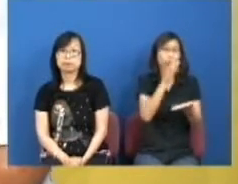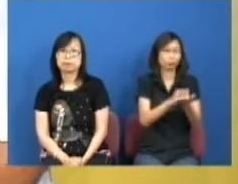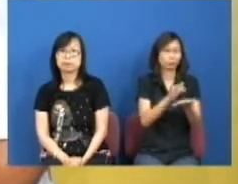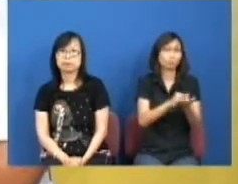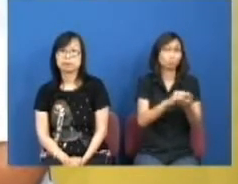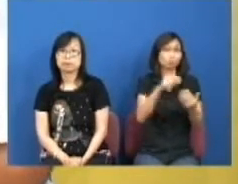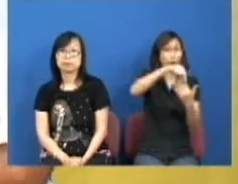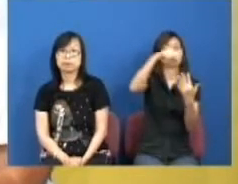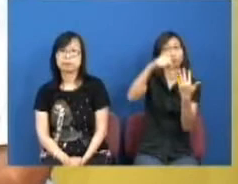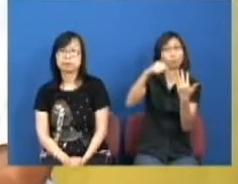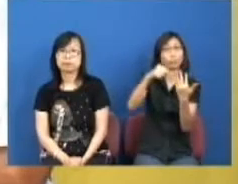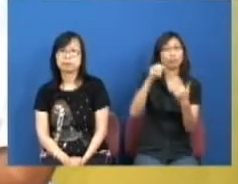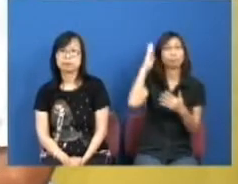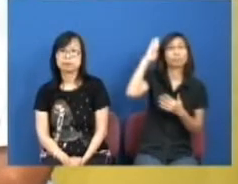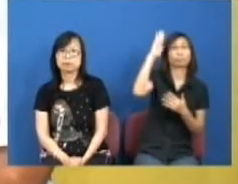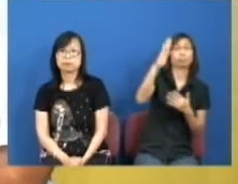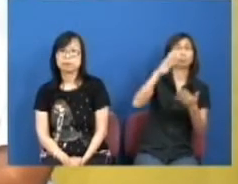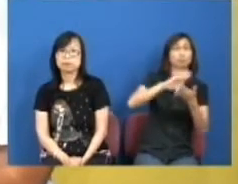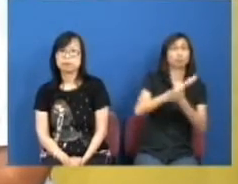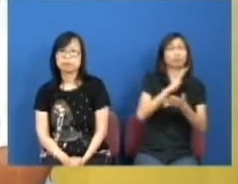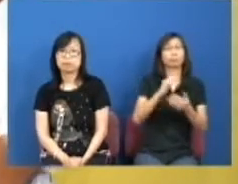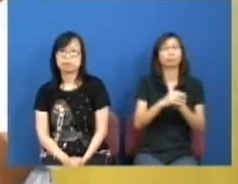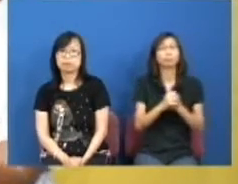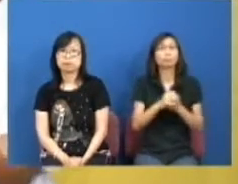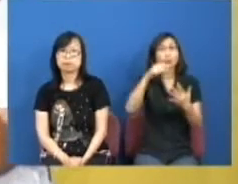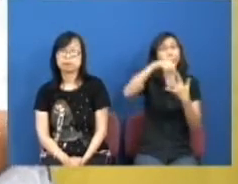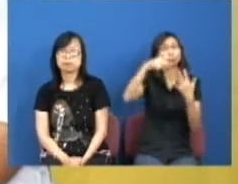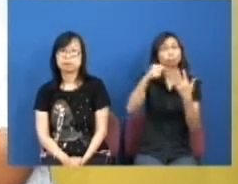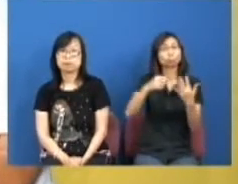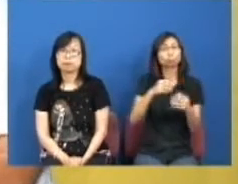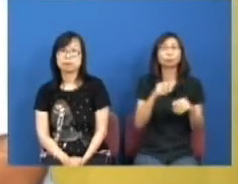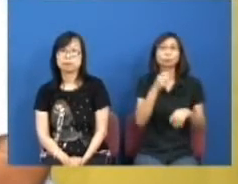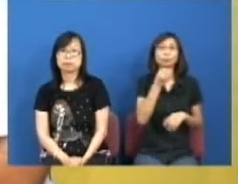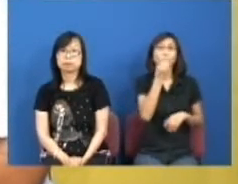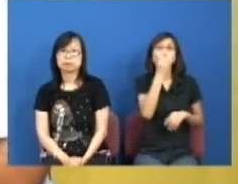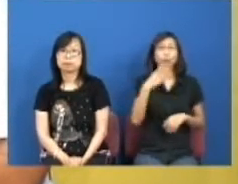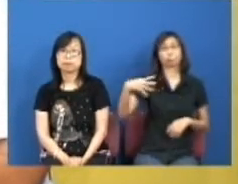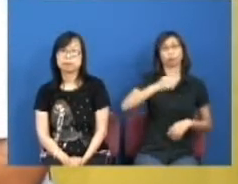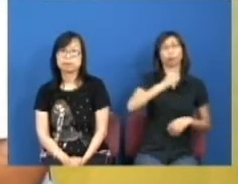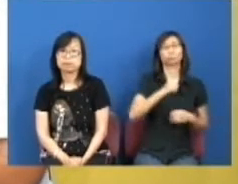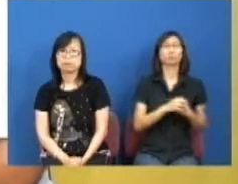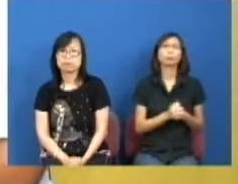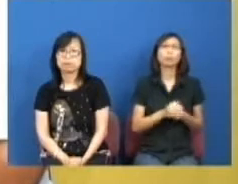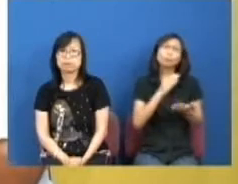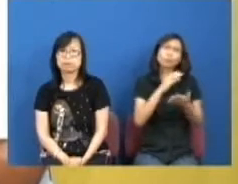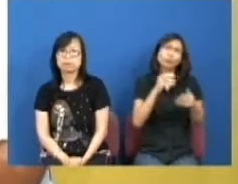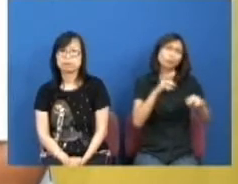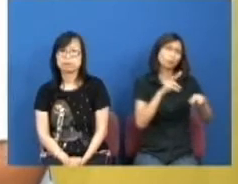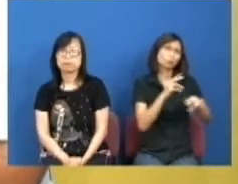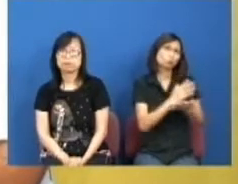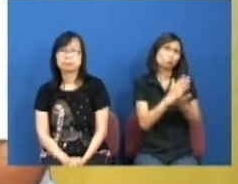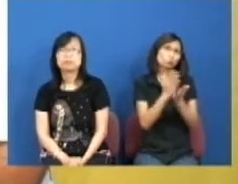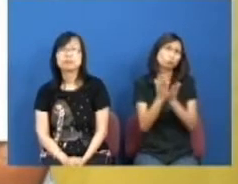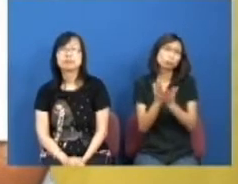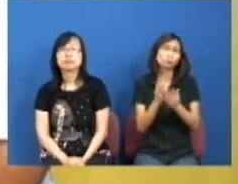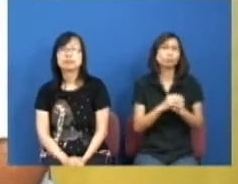啊。咁你知哇，大把嘢可以睇啊。哇，依啲統戰啊，或者各方面咧，都可能大家都會成為即係留意嘅